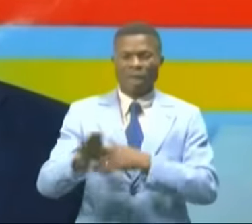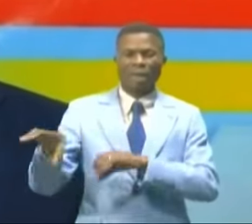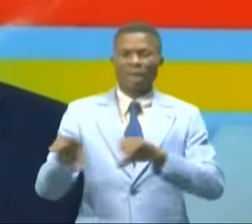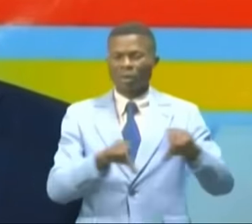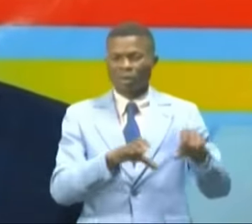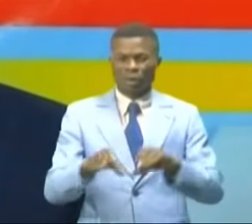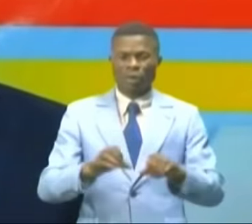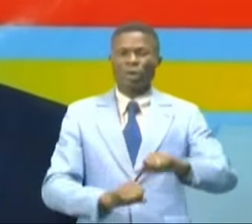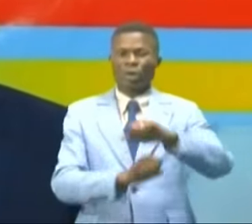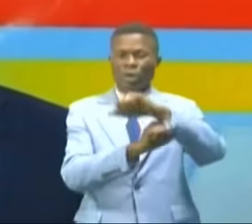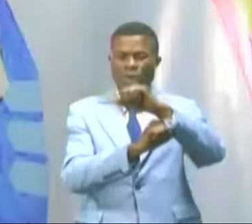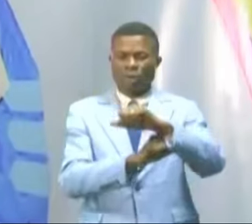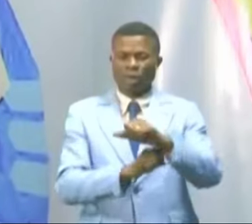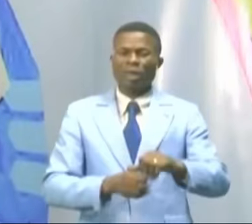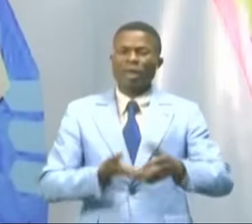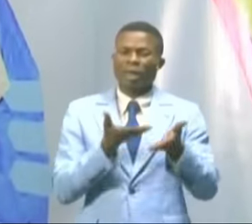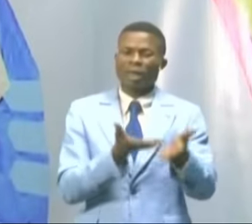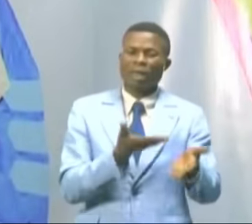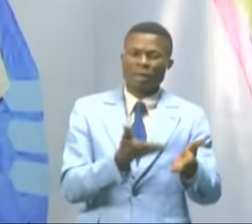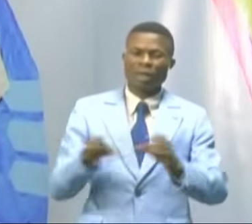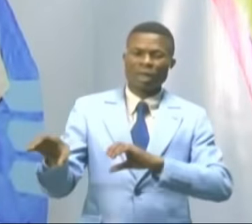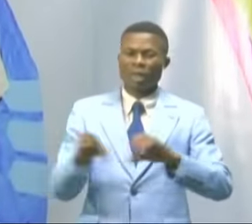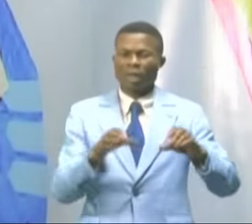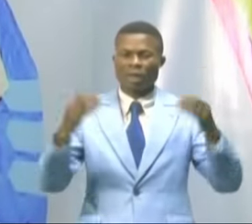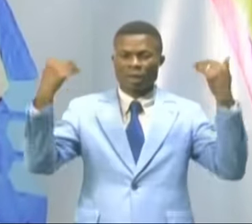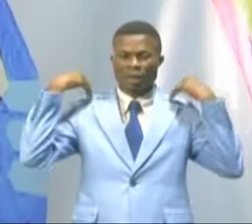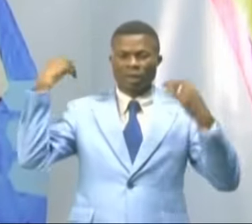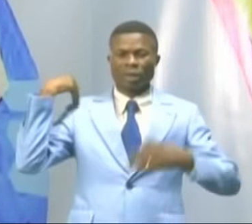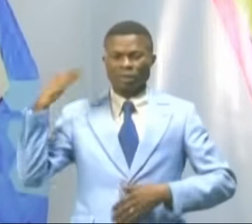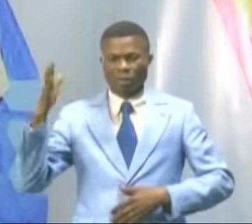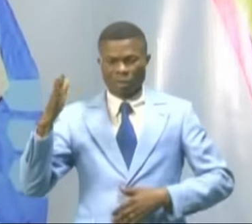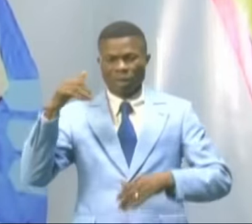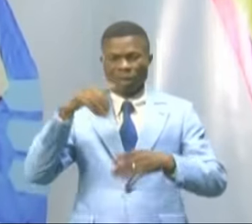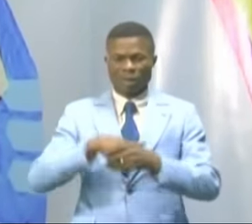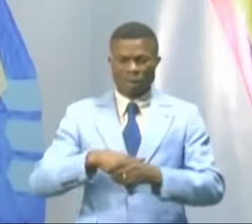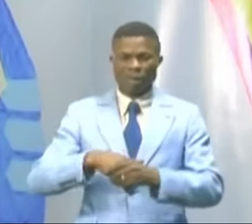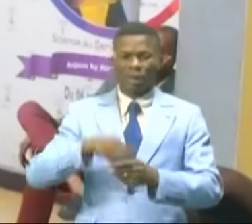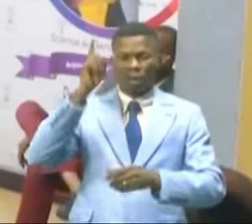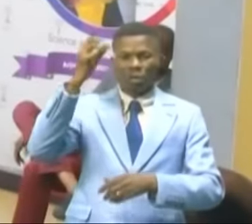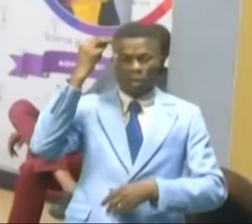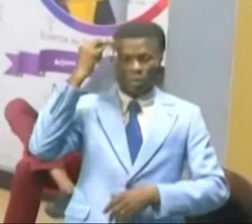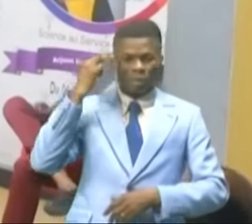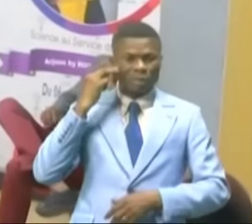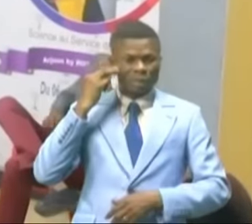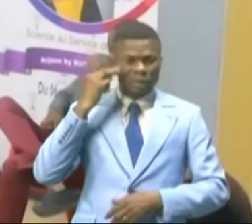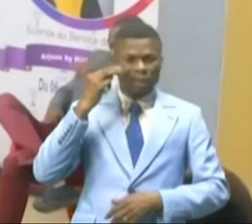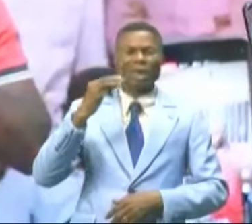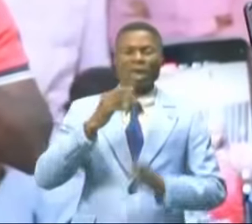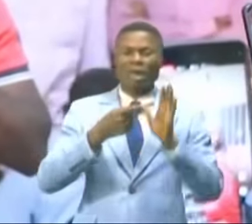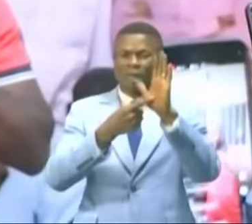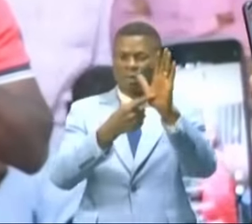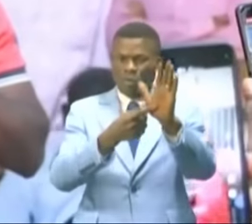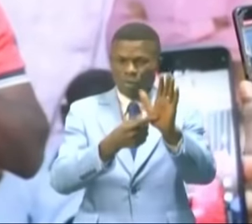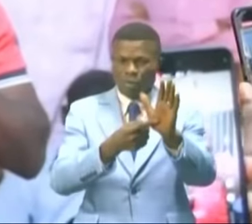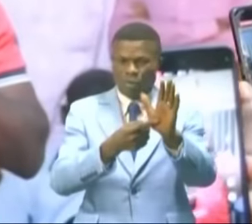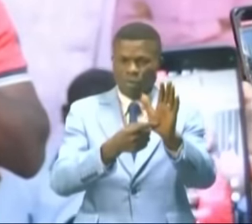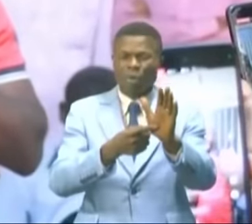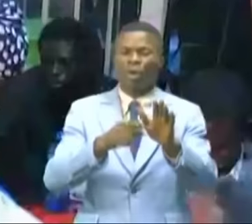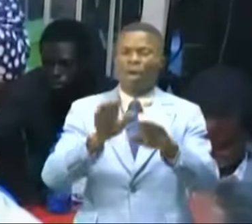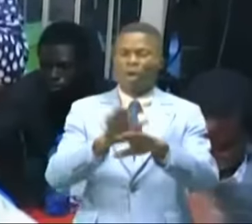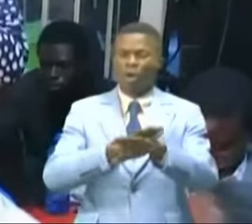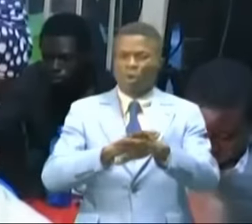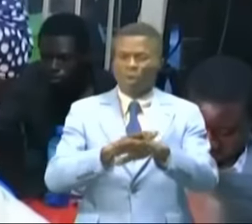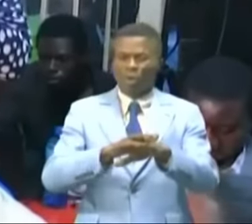de soutenir et d'accompagner les actions du chef de l'État à travers son premier ministre qui affiche déjà les couleurs